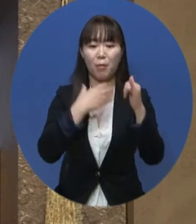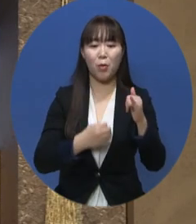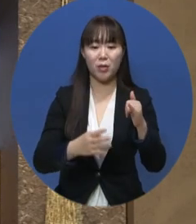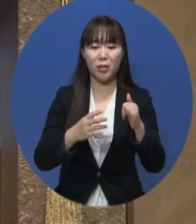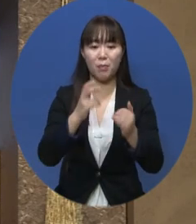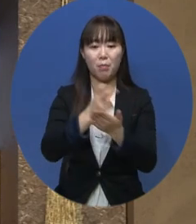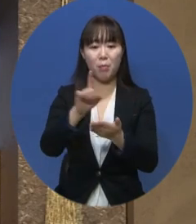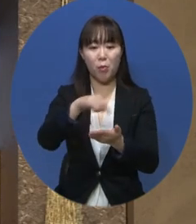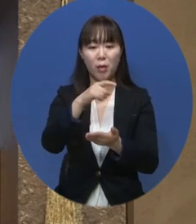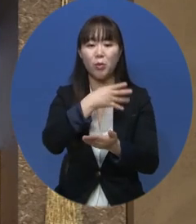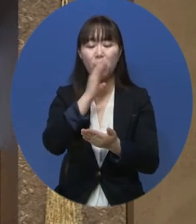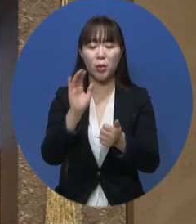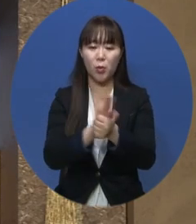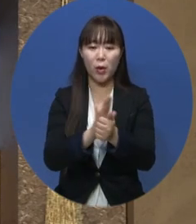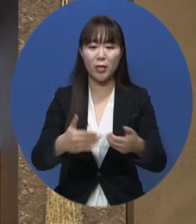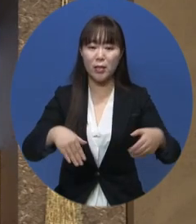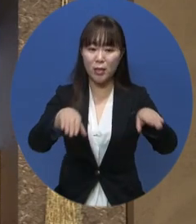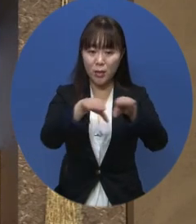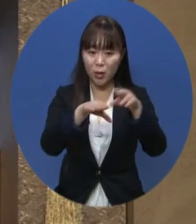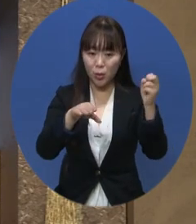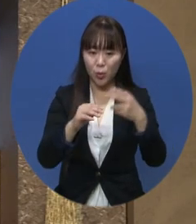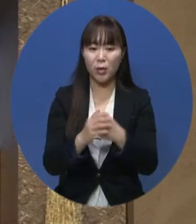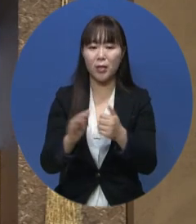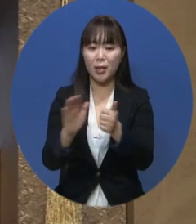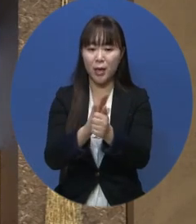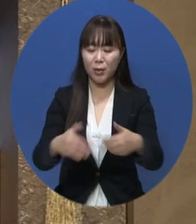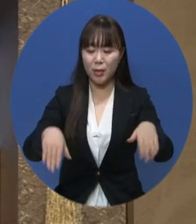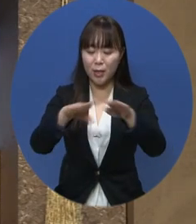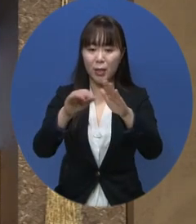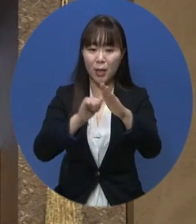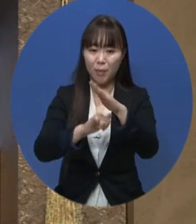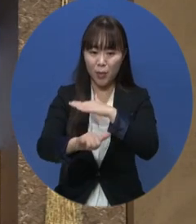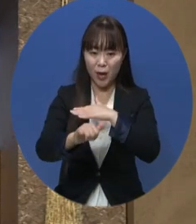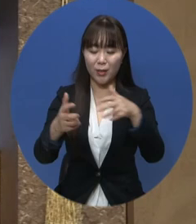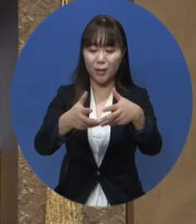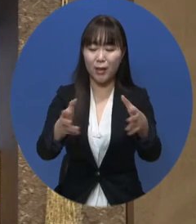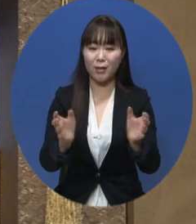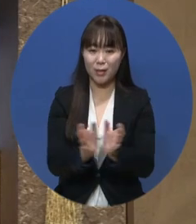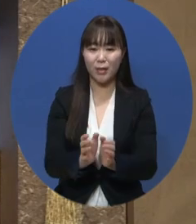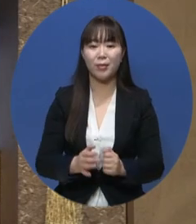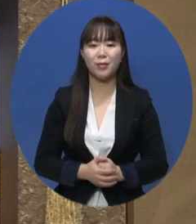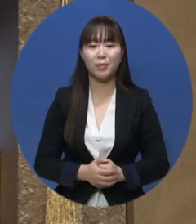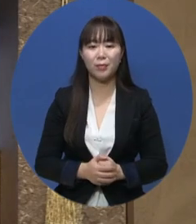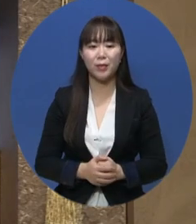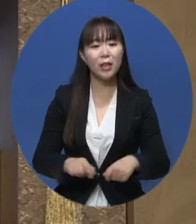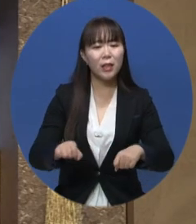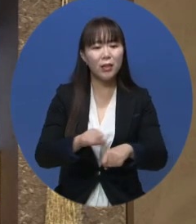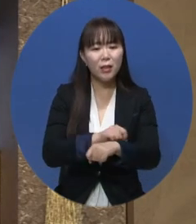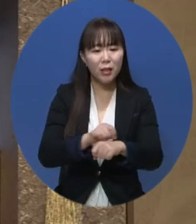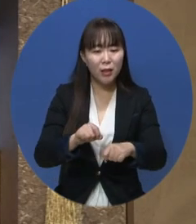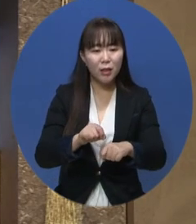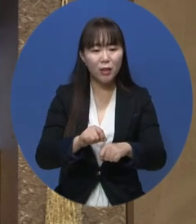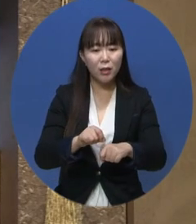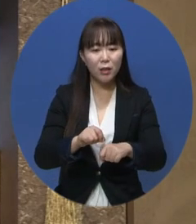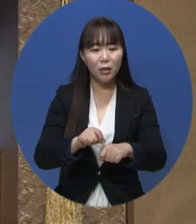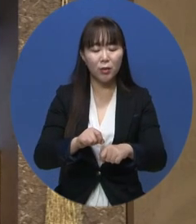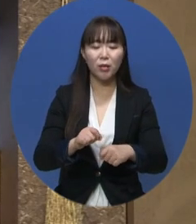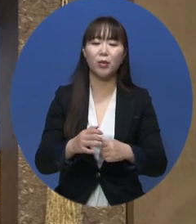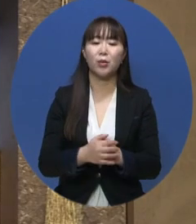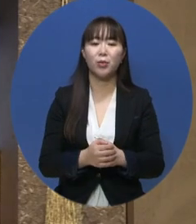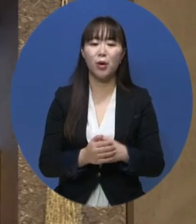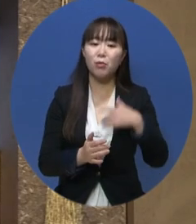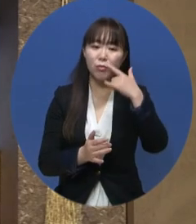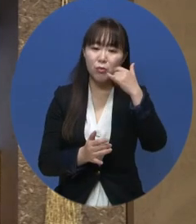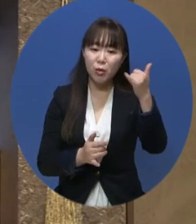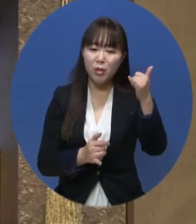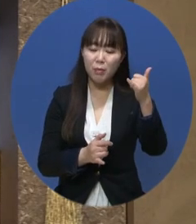사회복지법인 노인요양시설과 양로시설을 대표하는 단체입니다. 특히 이 안에